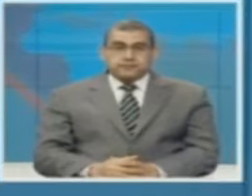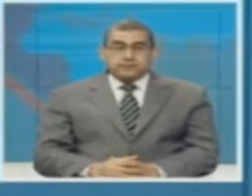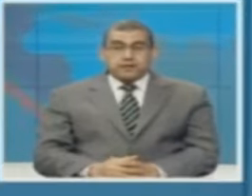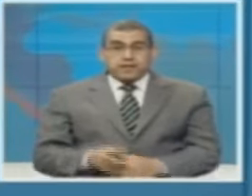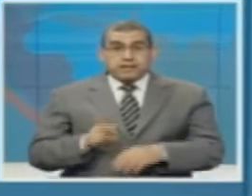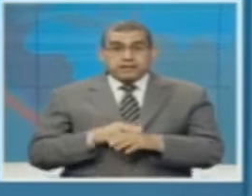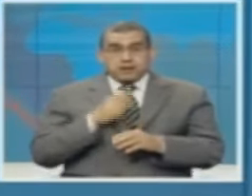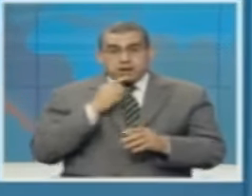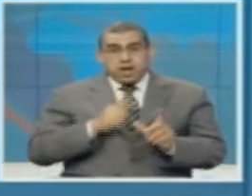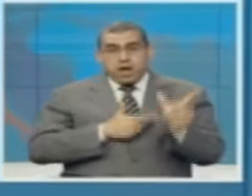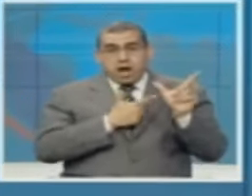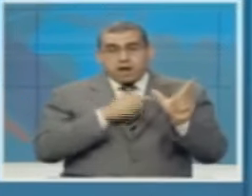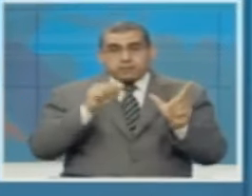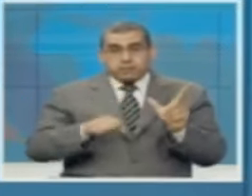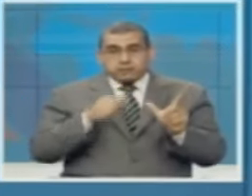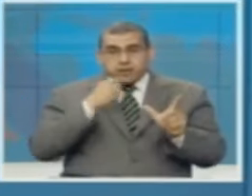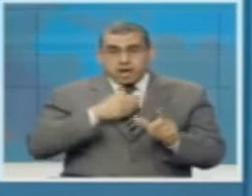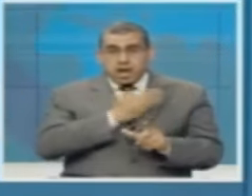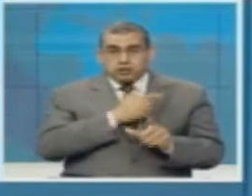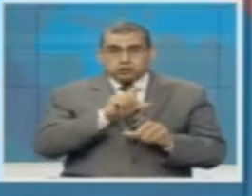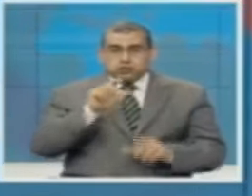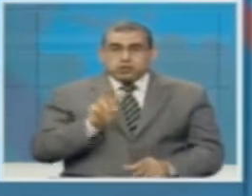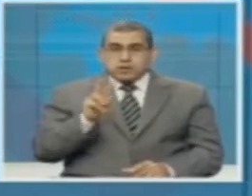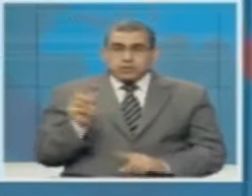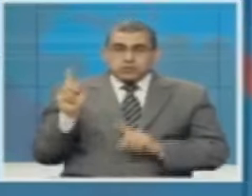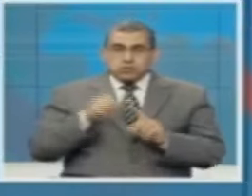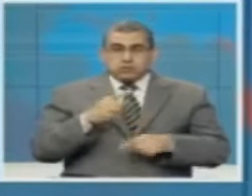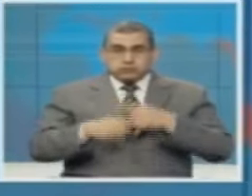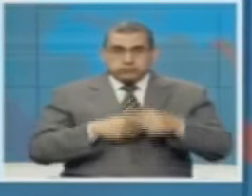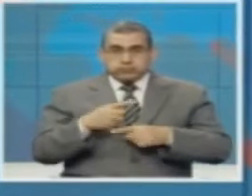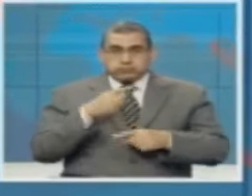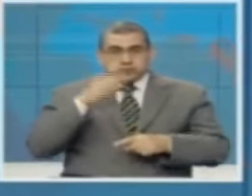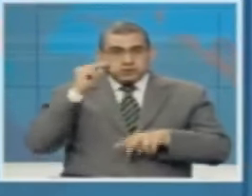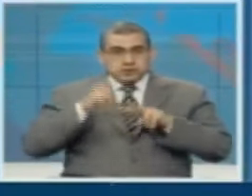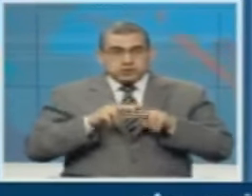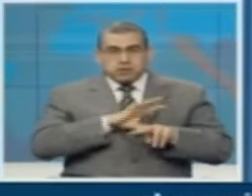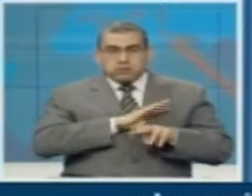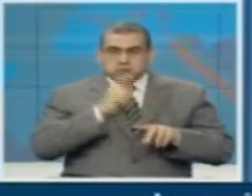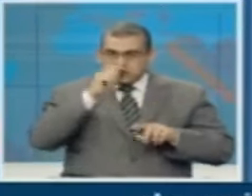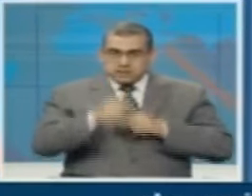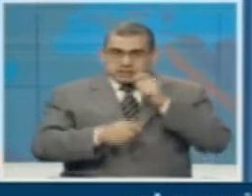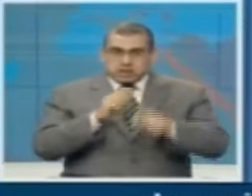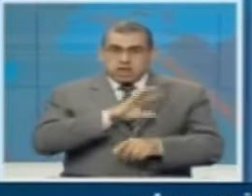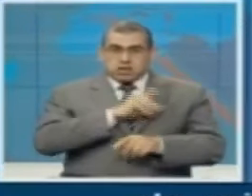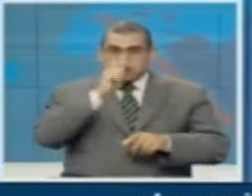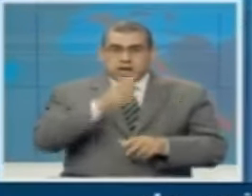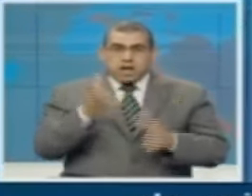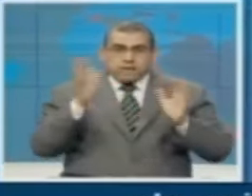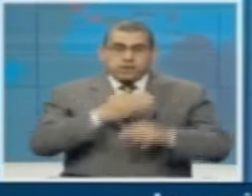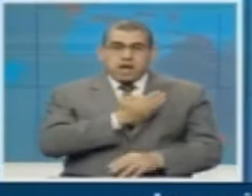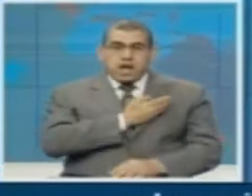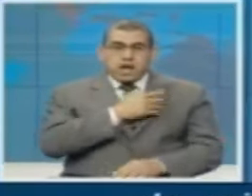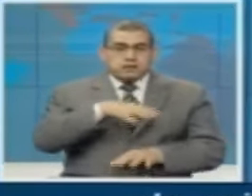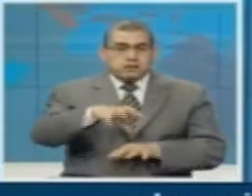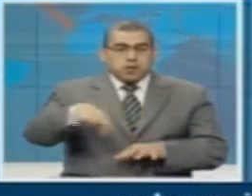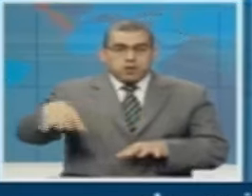هذا وتدخل الحرب على قطاع غزة شهر السابع وسط تواصل الهجمات العسكرية الدامية لجيش الاحتلال الإسرائيلي